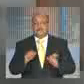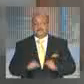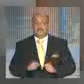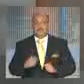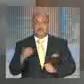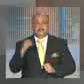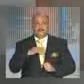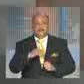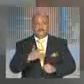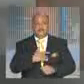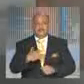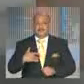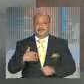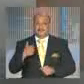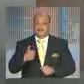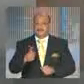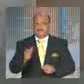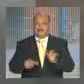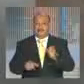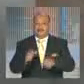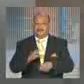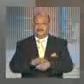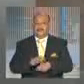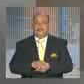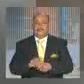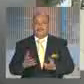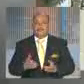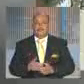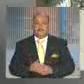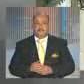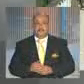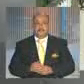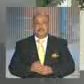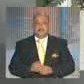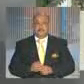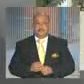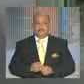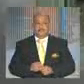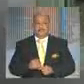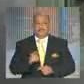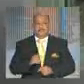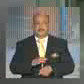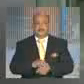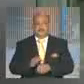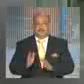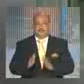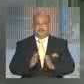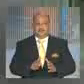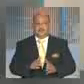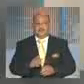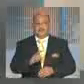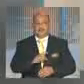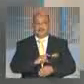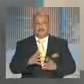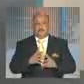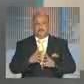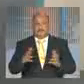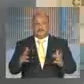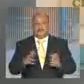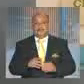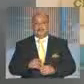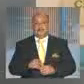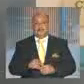يديه بعد ما يخرج ماهيش حاجة طبيعية، يلزم نأكدوا عليها. وتجدر الإشارة إلى أن بين